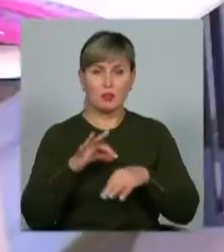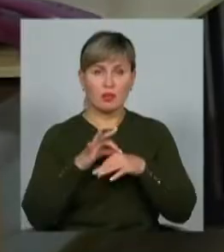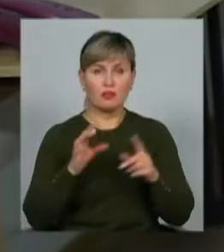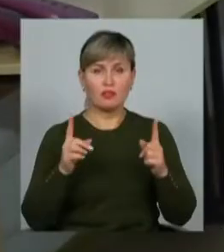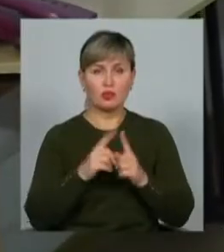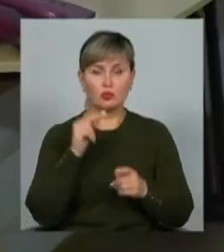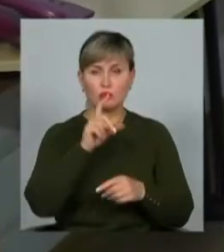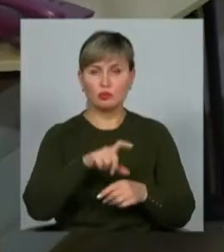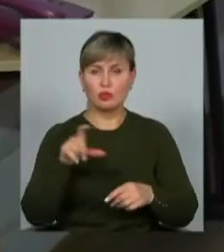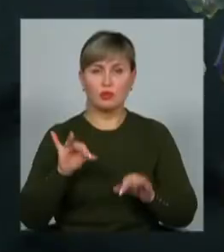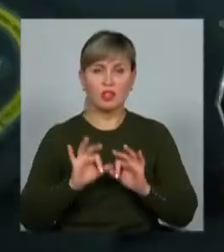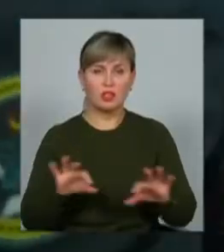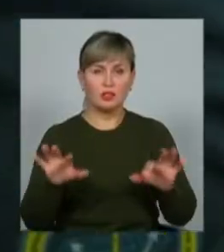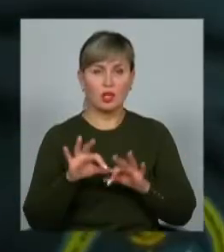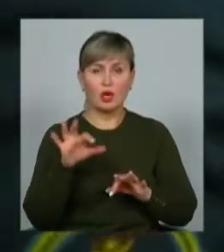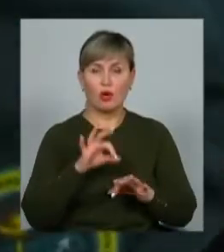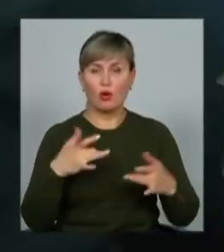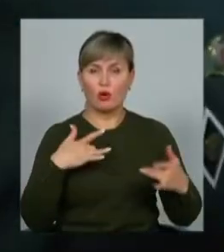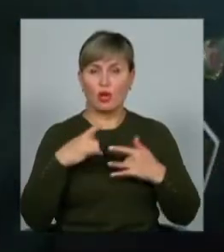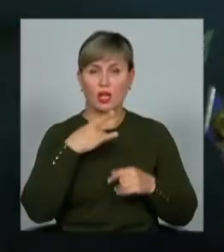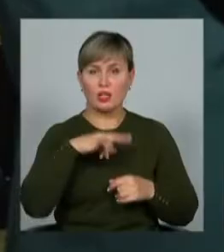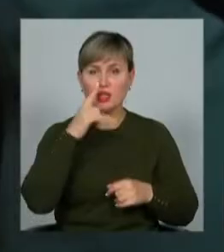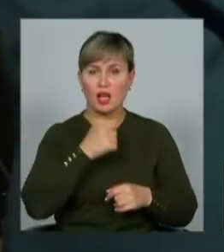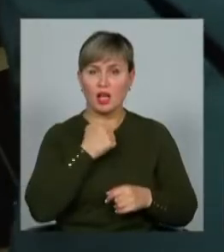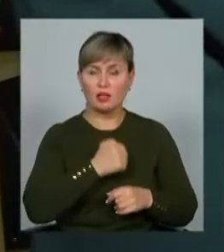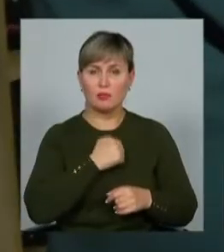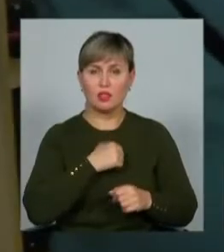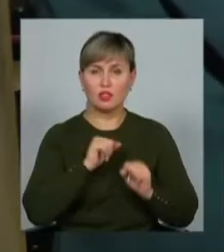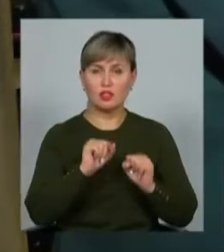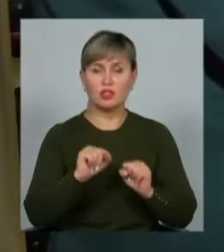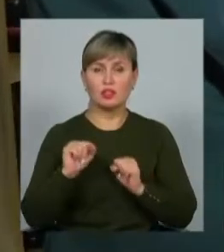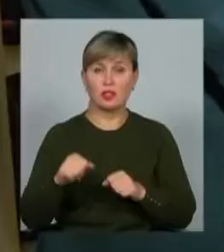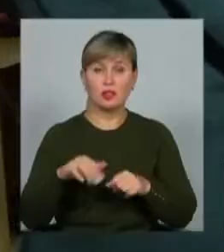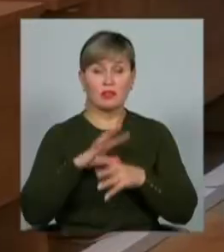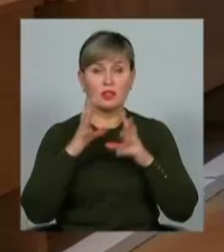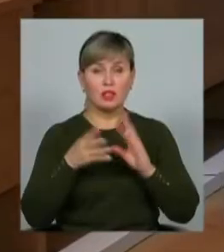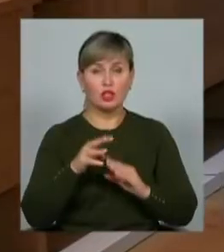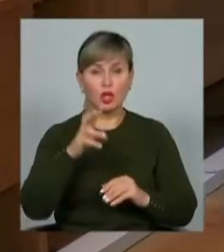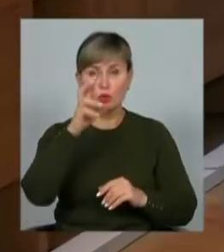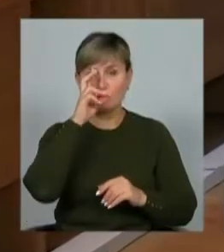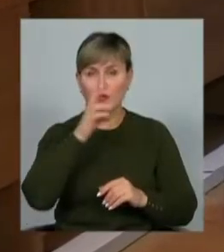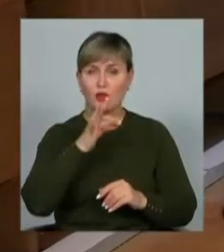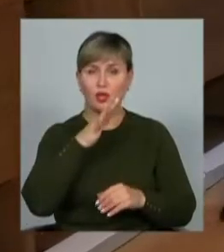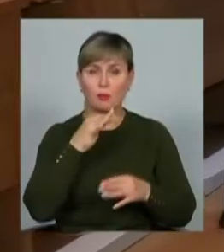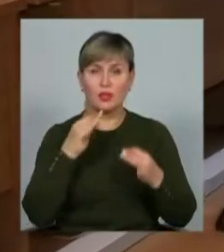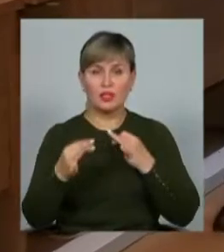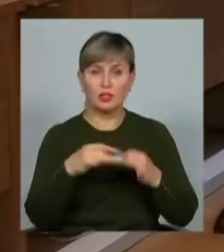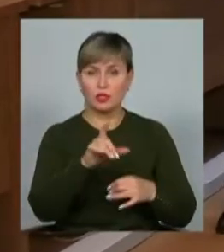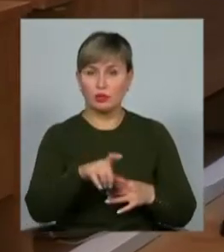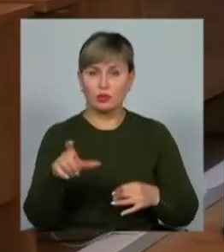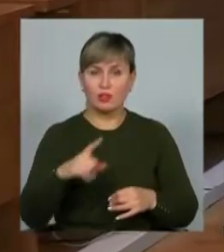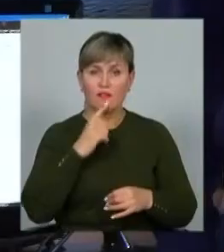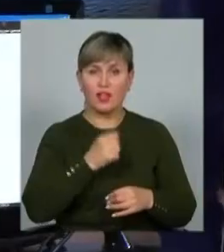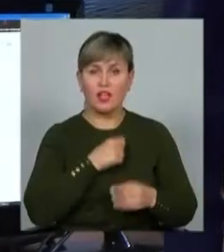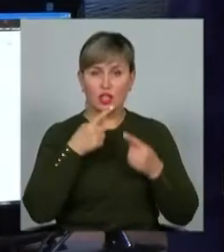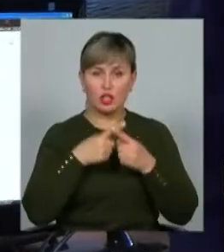с учащимися и рассказал им о роли казахстанской армии в защите территориальной целостности государства. А во время беседы с курсантами